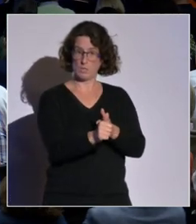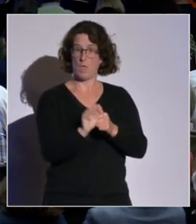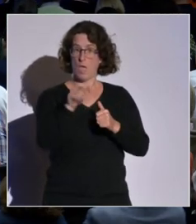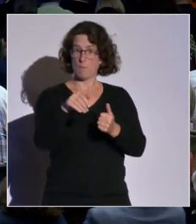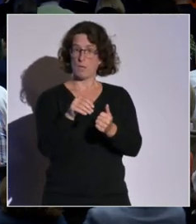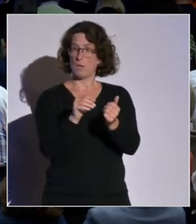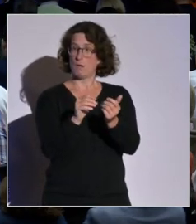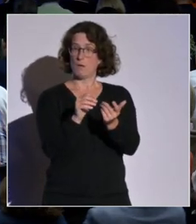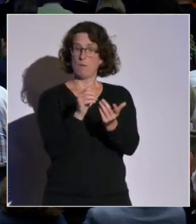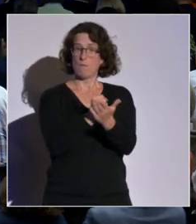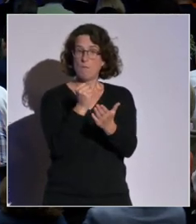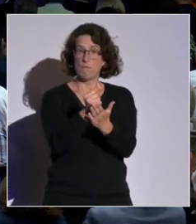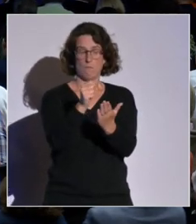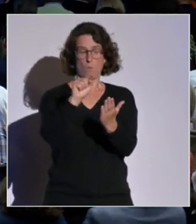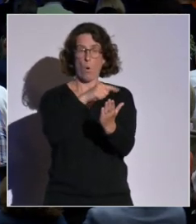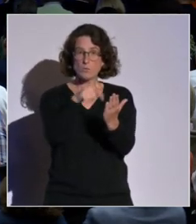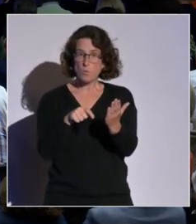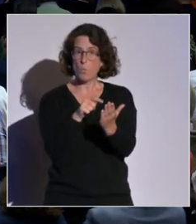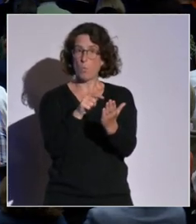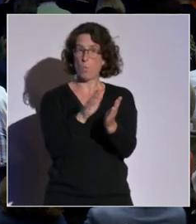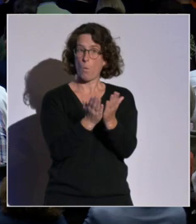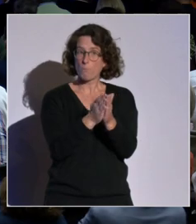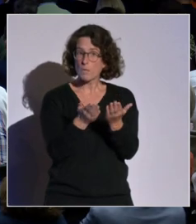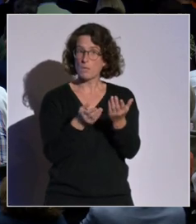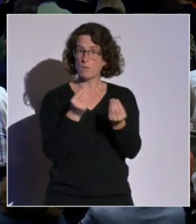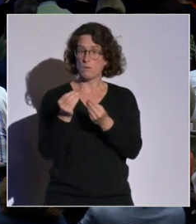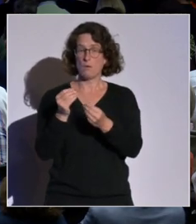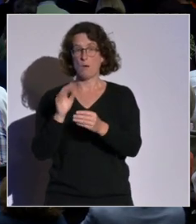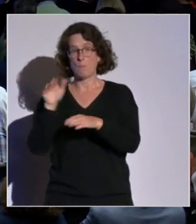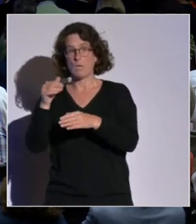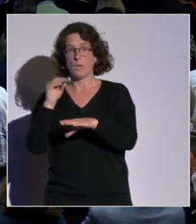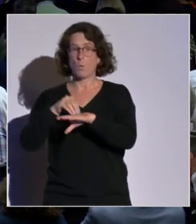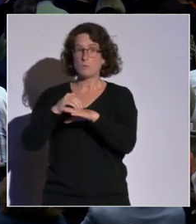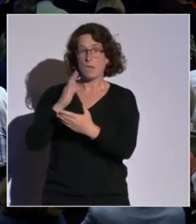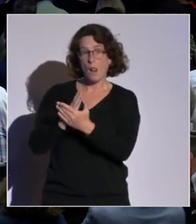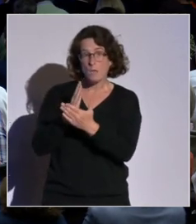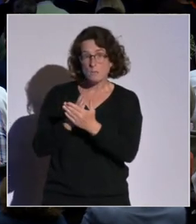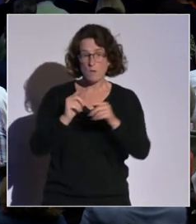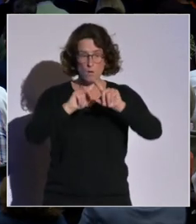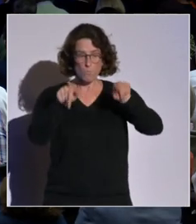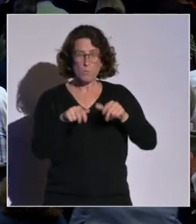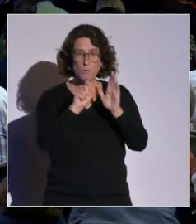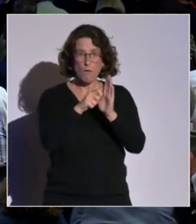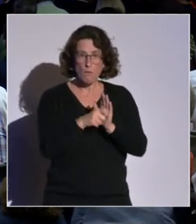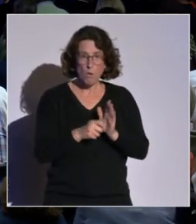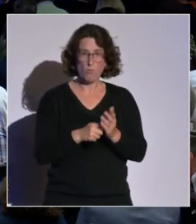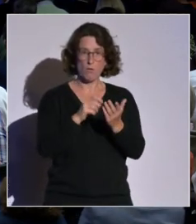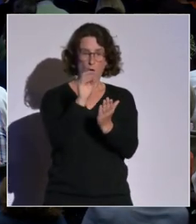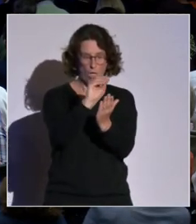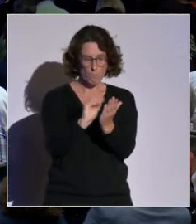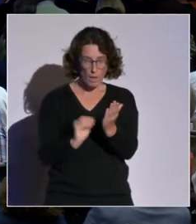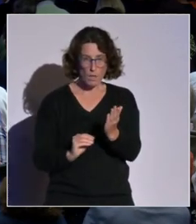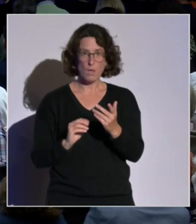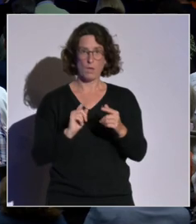copies, avec les conseils de classe, avec l'obligation de remplir les bulletins, avec la réception des parents, et